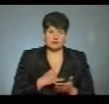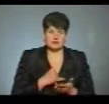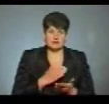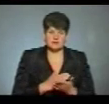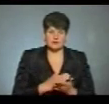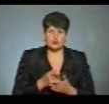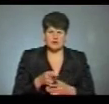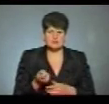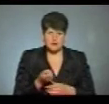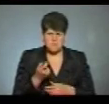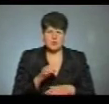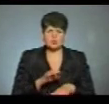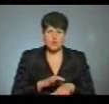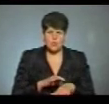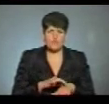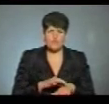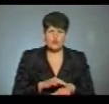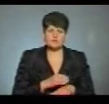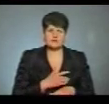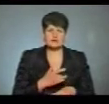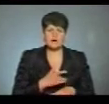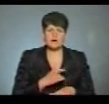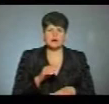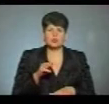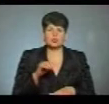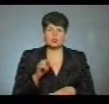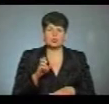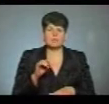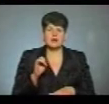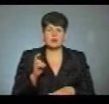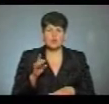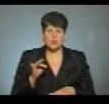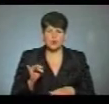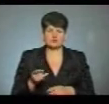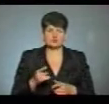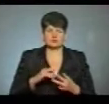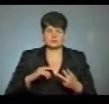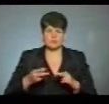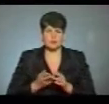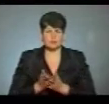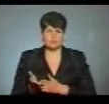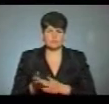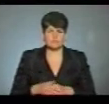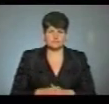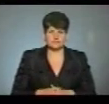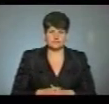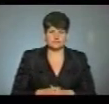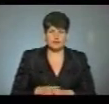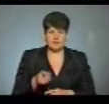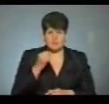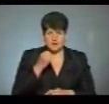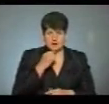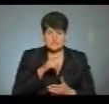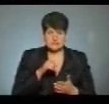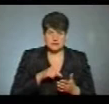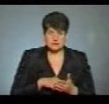Хіба в нас мало хворих туберкульозників, що проперифізовують туберкульозну лікарню? Я вам дякую за